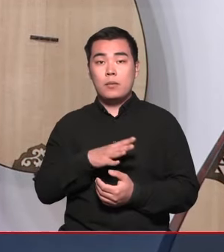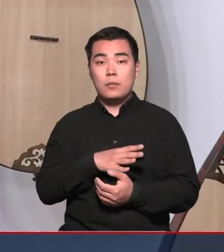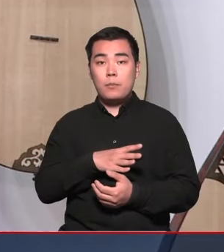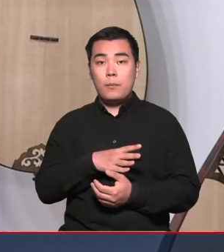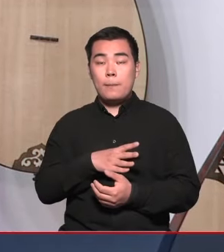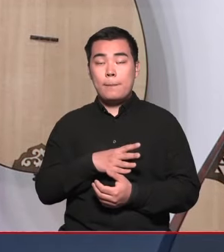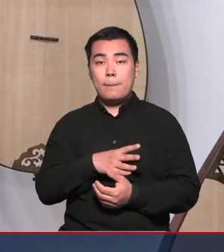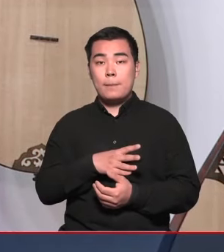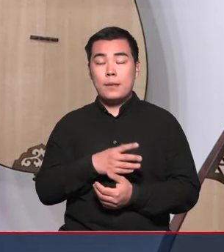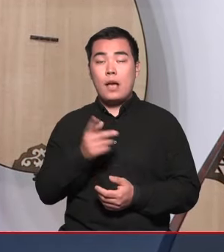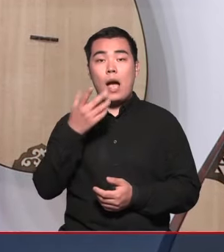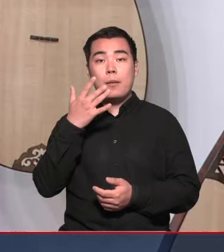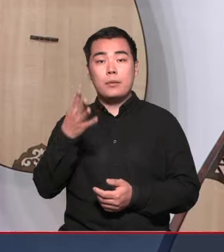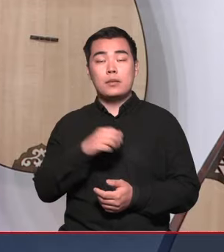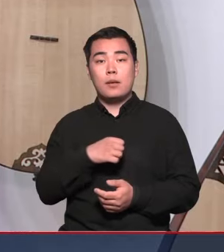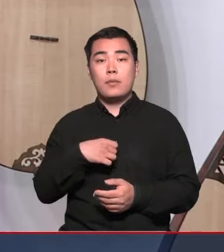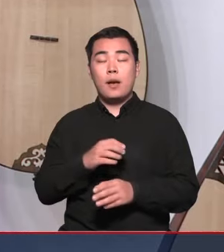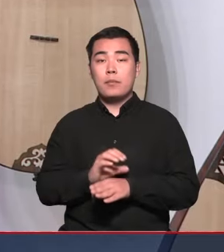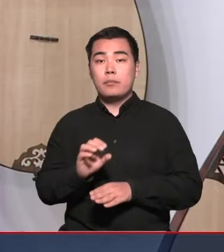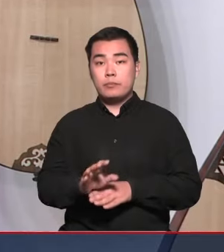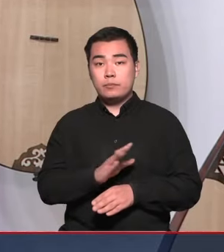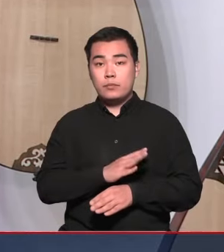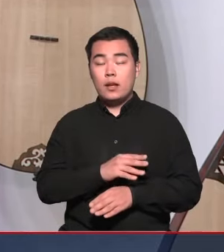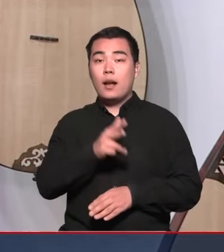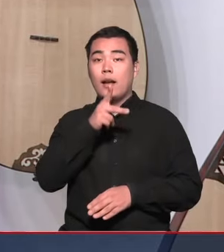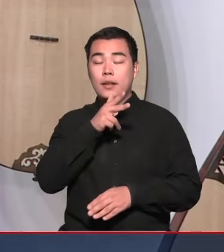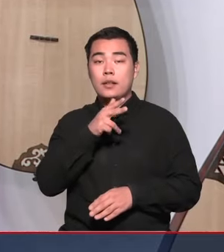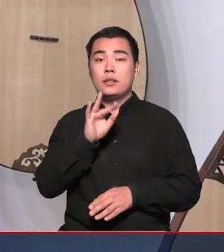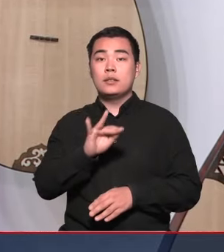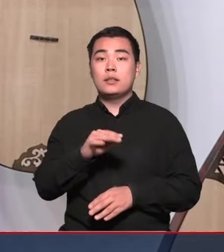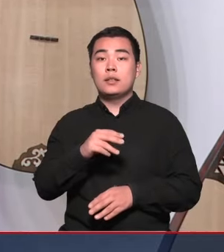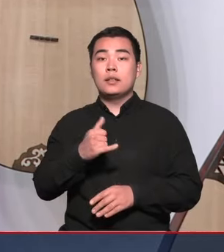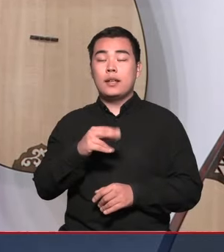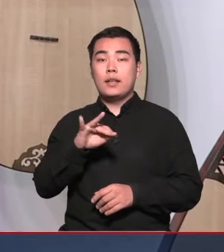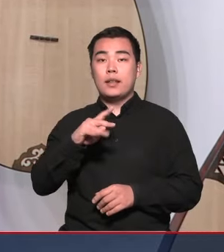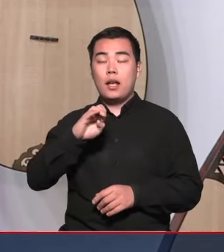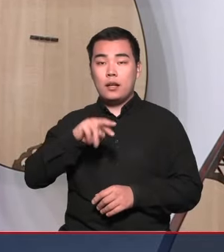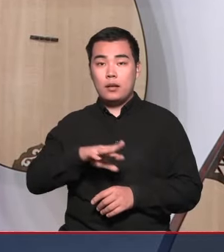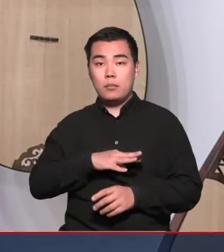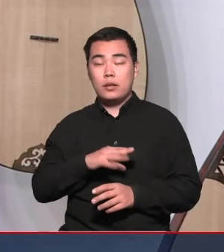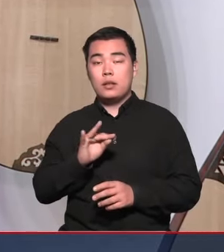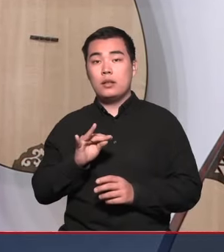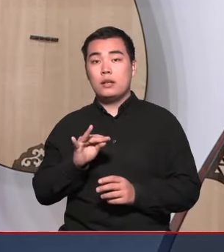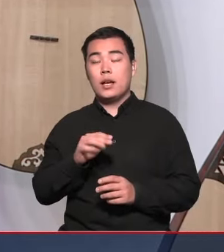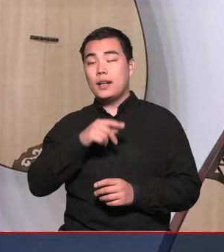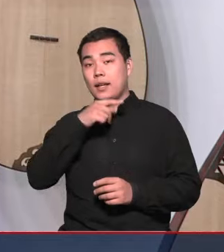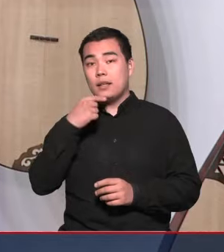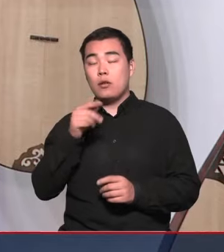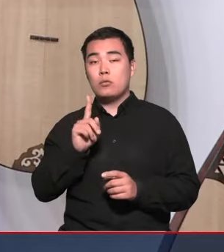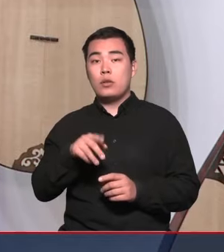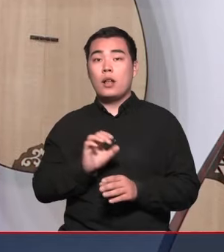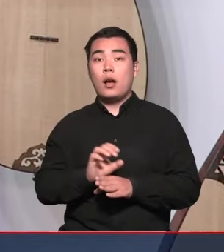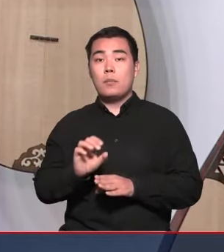Мысалға Америкаға біз домбыра жібердік. Кореяға, Италияға домбыра жібердік, одан кейін Ресейге көп